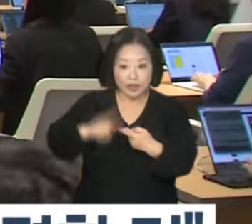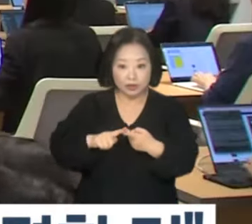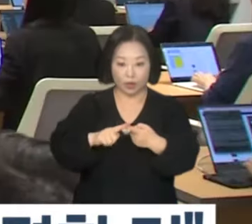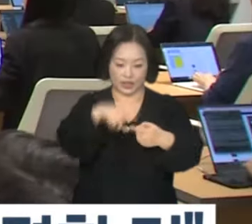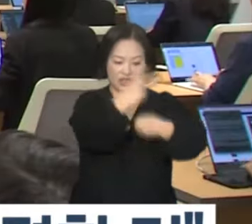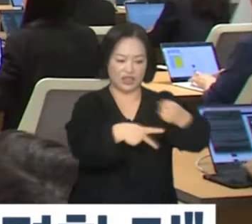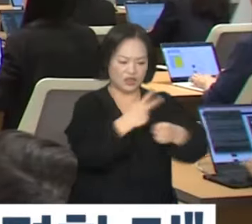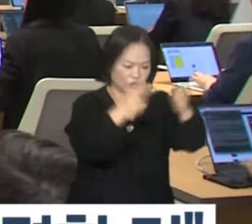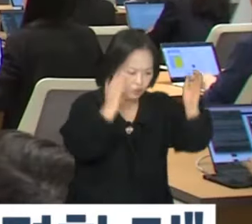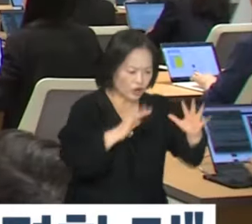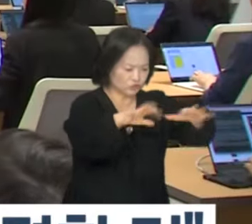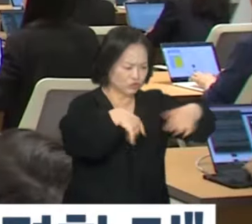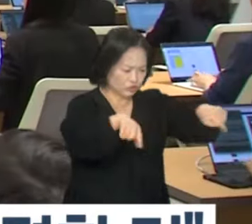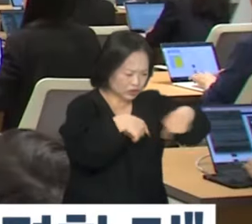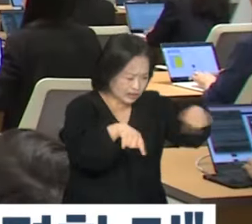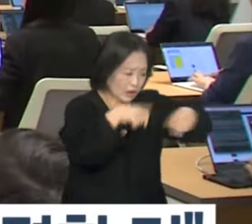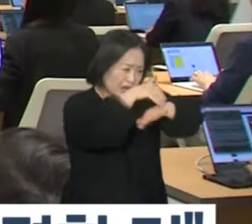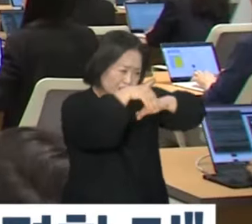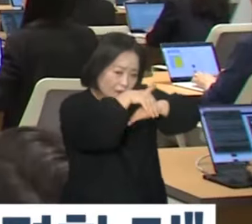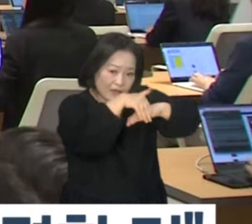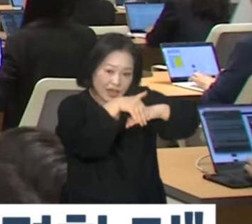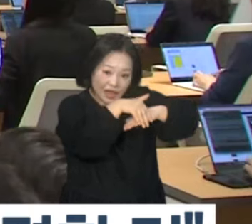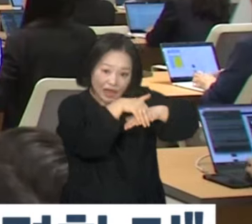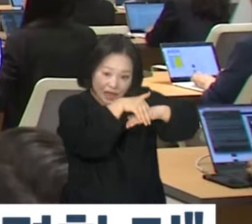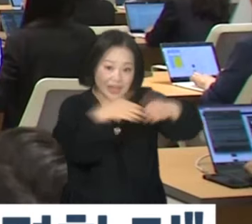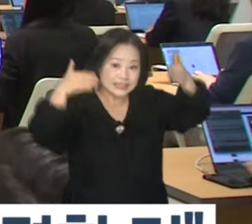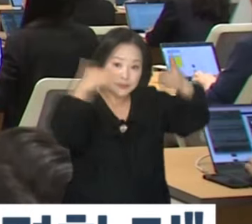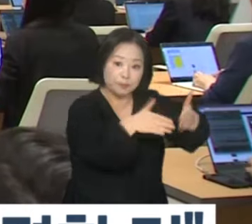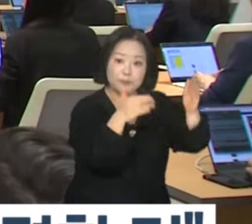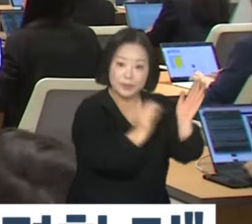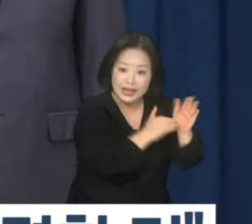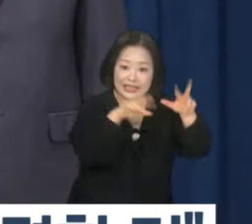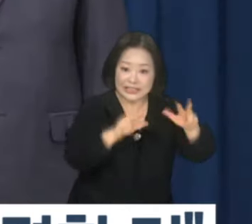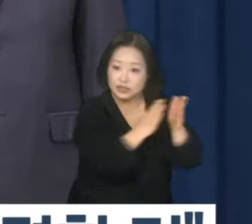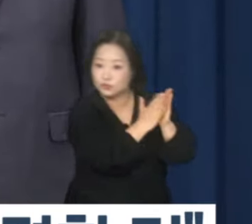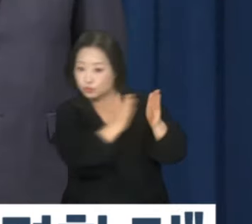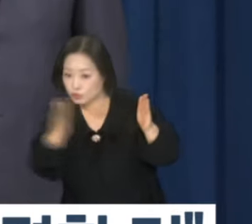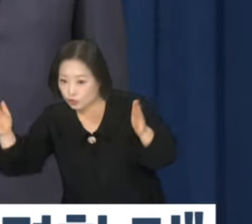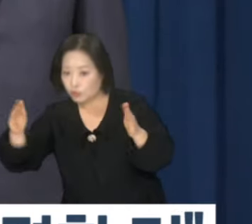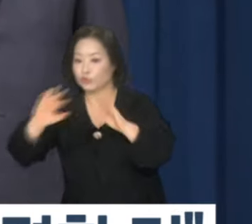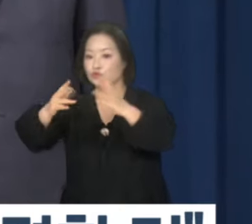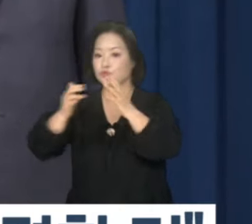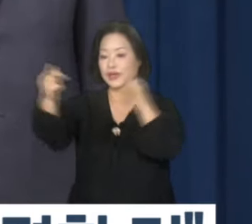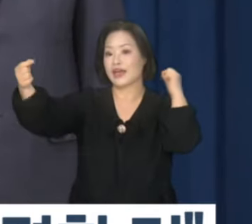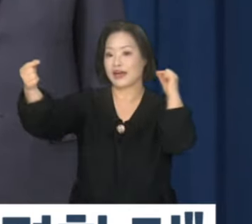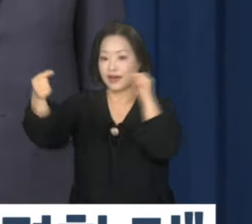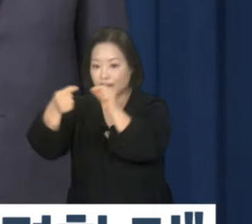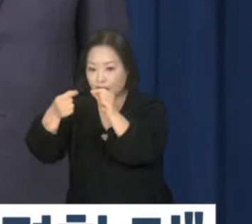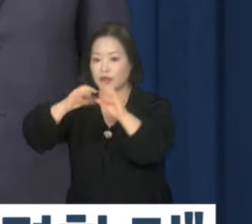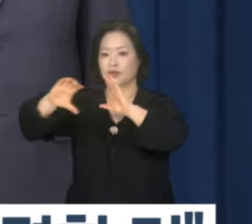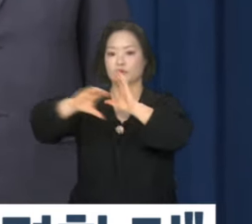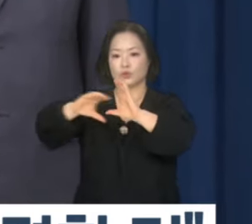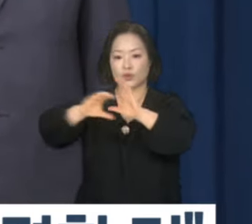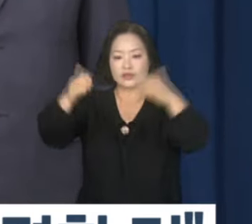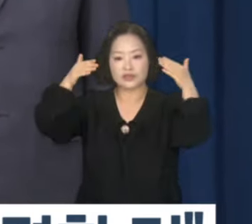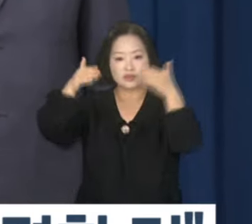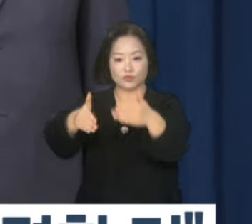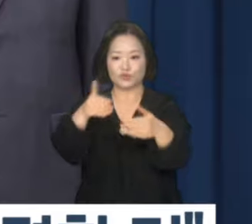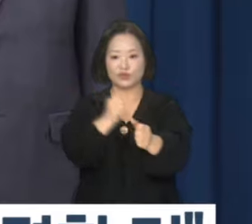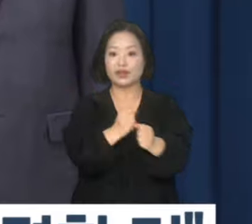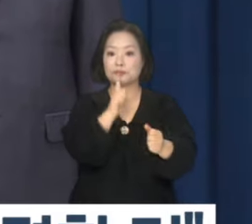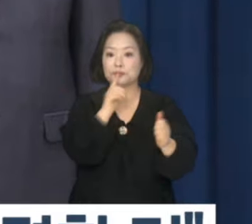2년은 국정운영의 콘텐츠를 디자인한 시간이었고 이제 국민께 더 다가가 소통하는데 주력하겠다